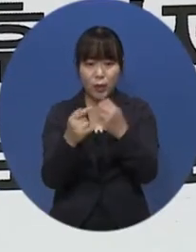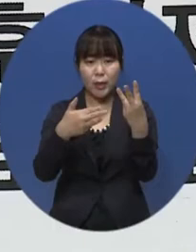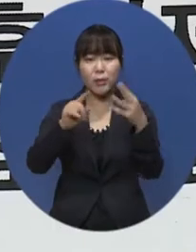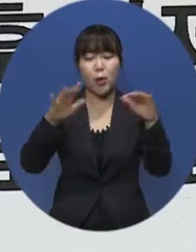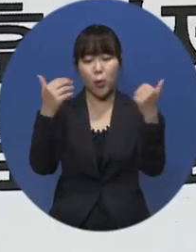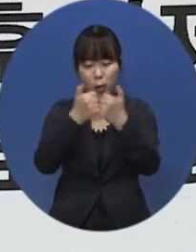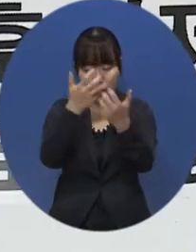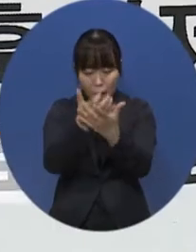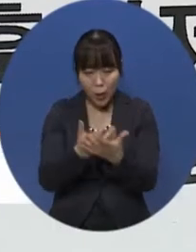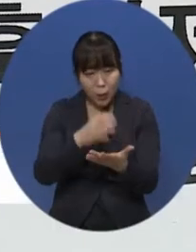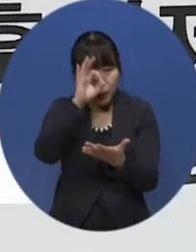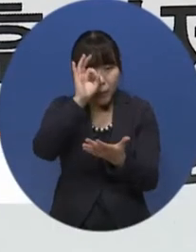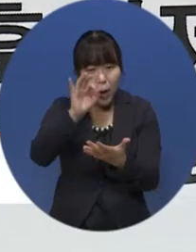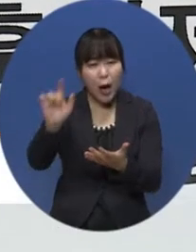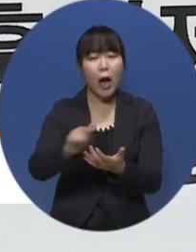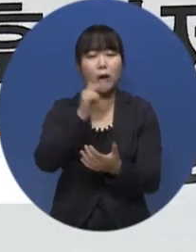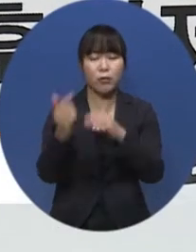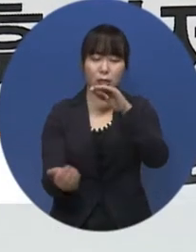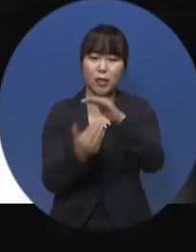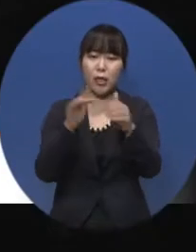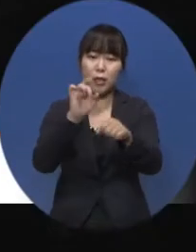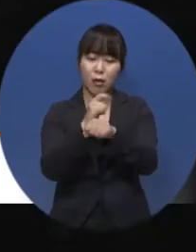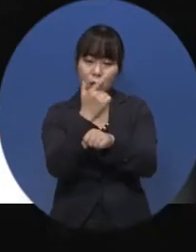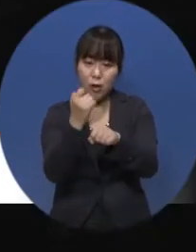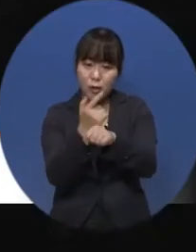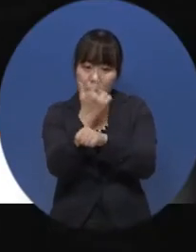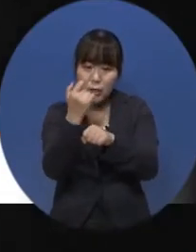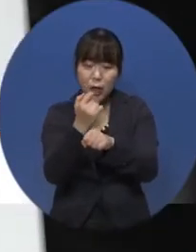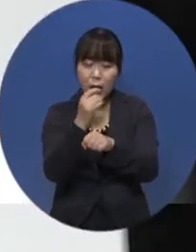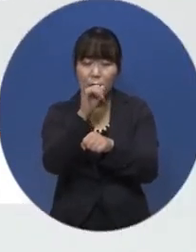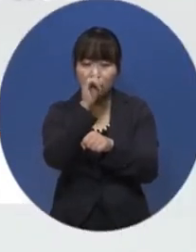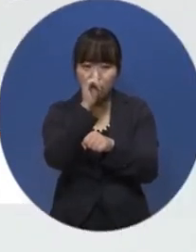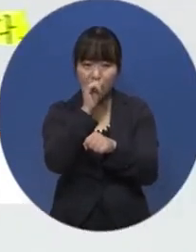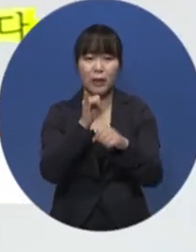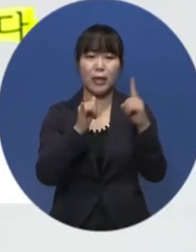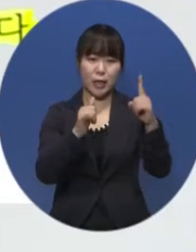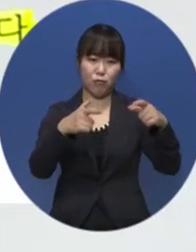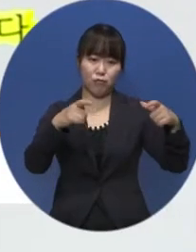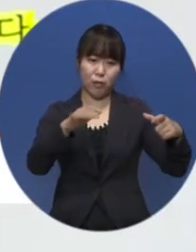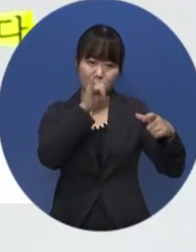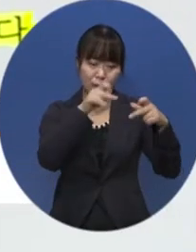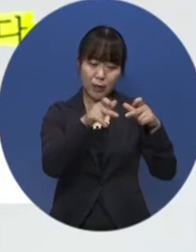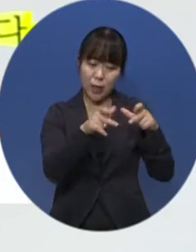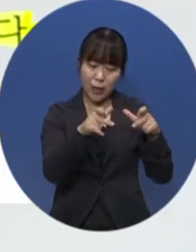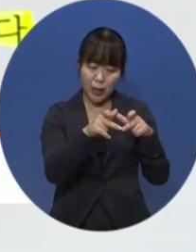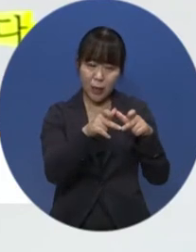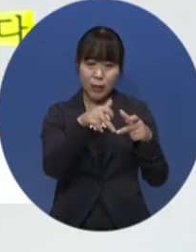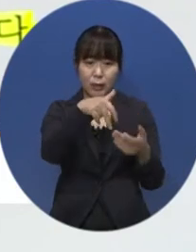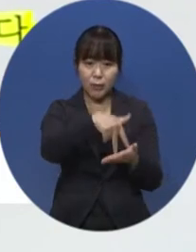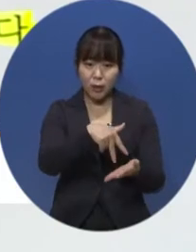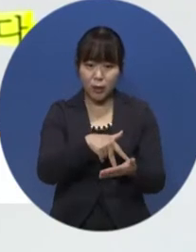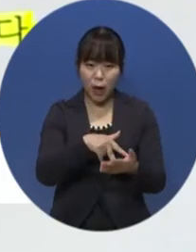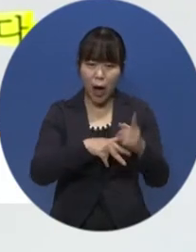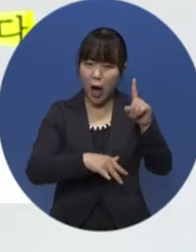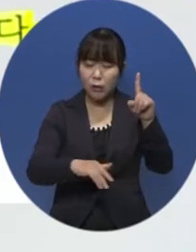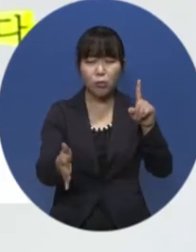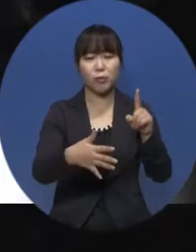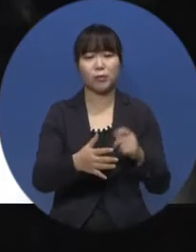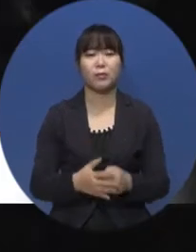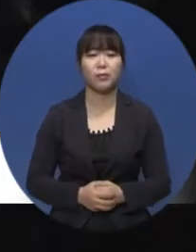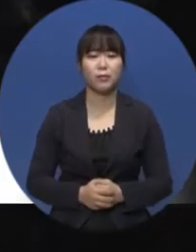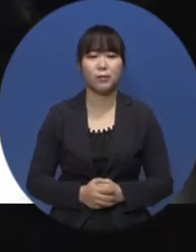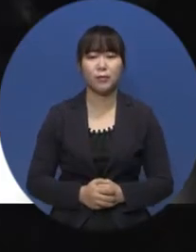따르면 하루 최대 16시간을 부여하는 1구간에 해당되는 장애인 당사자는 한 명도